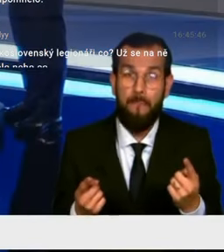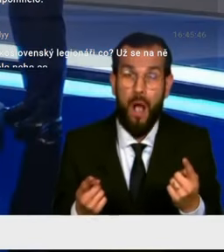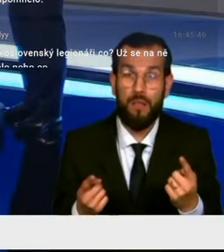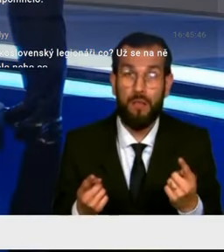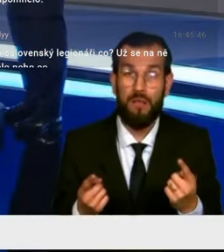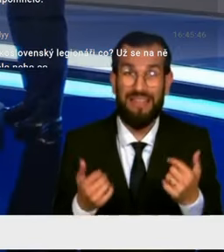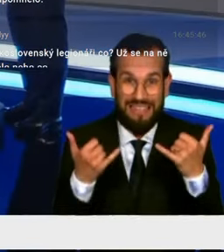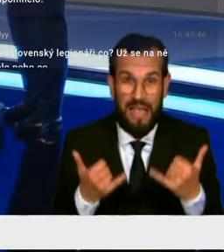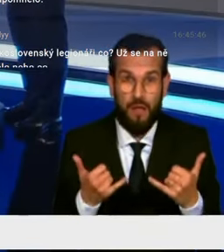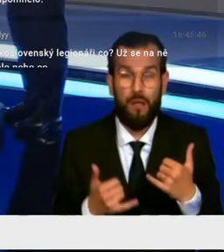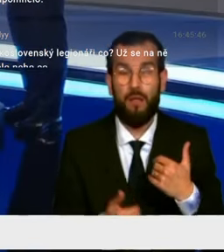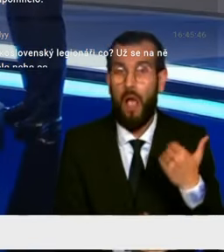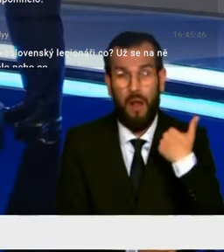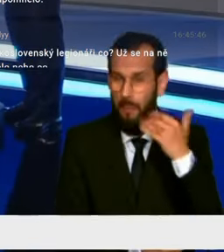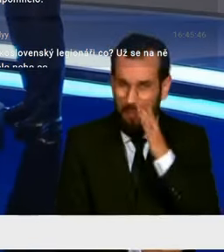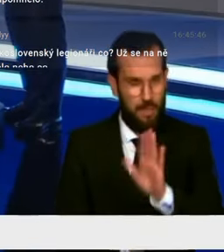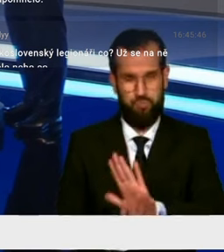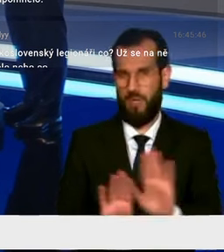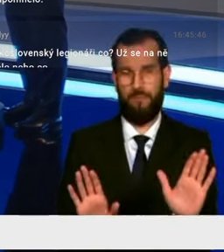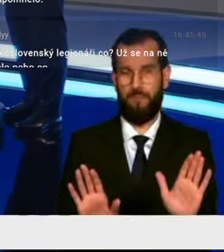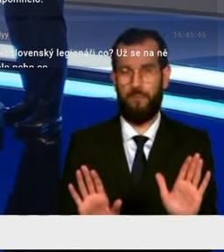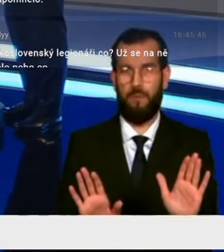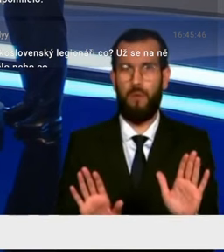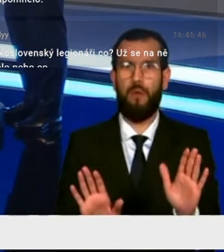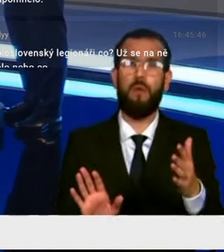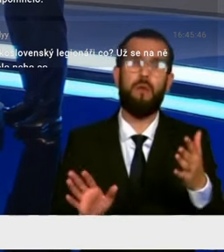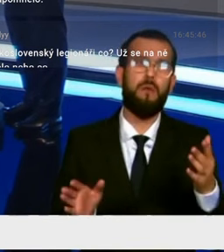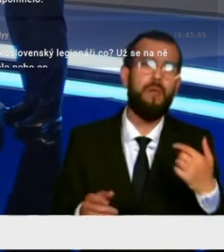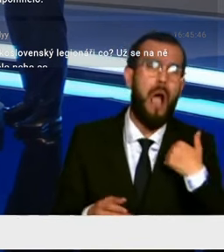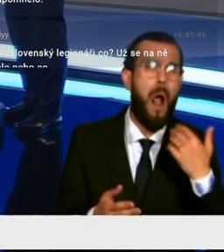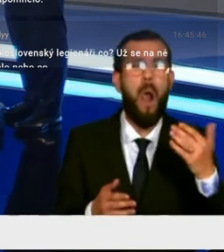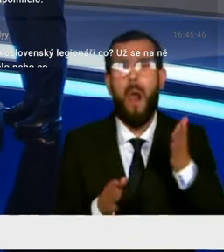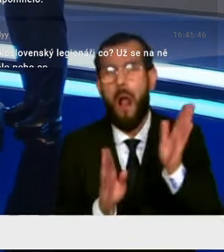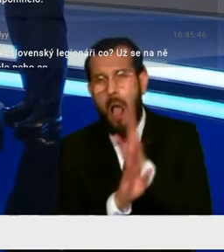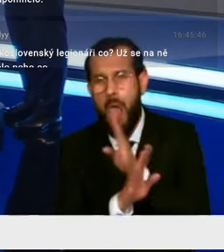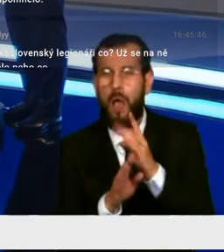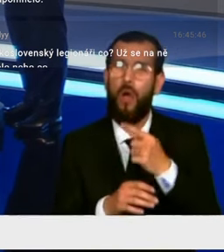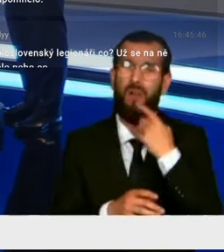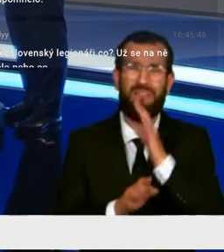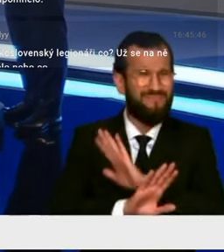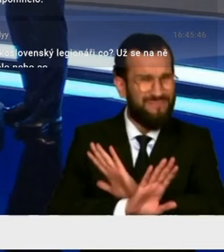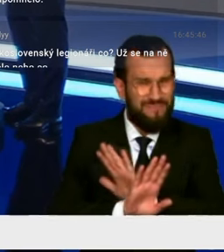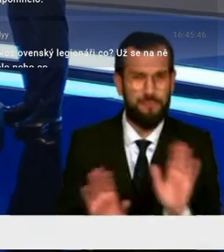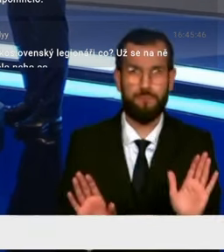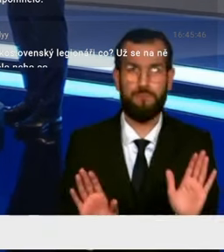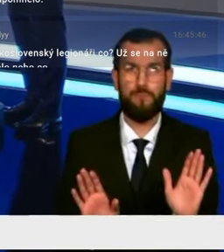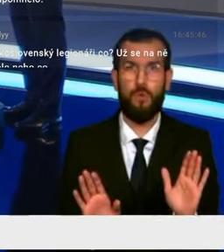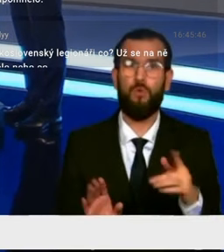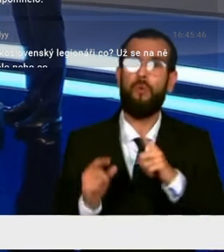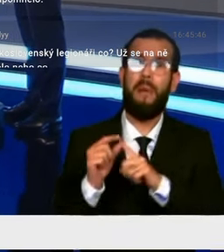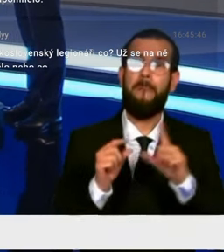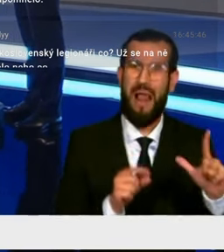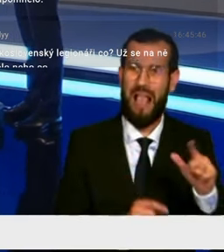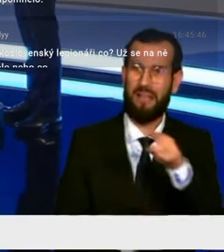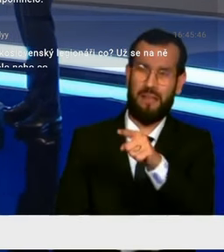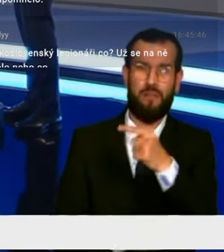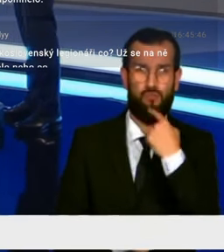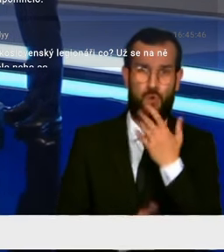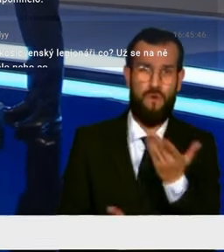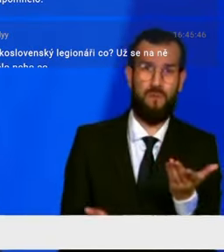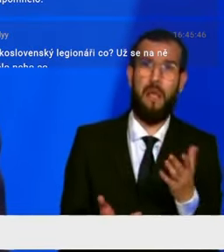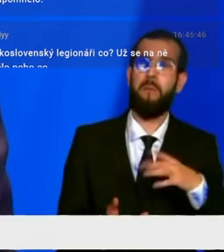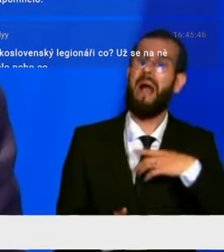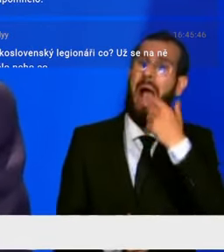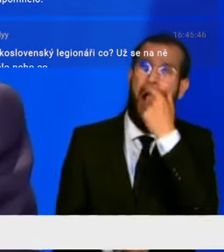Nebudem klamať Nebudem sa ja poddávať jednoducho tých tým ktorým pán Pellegrini na ktorých je odkázaný na pána